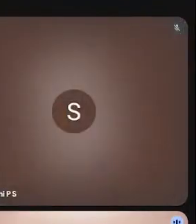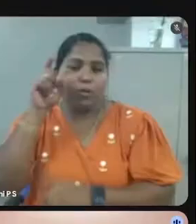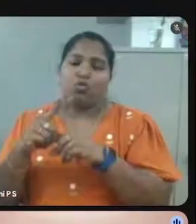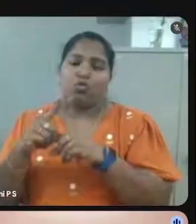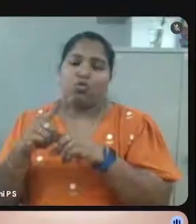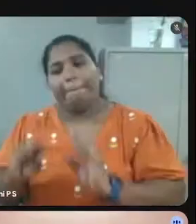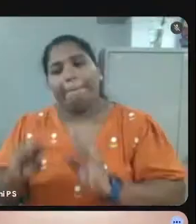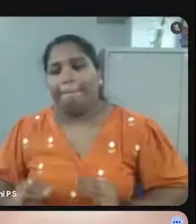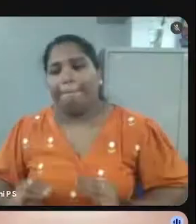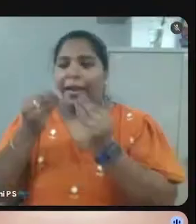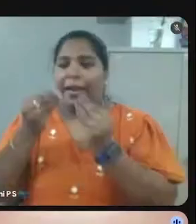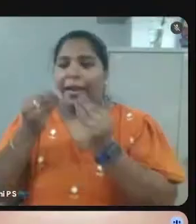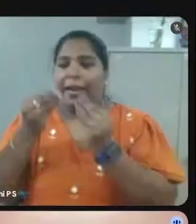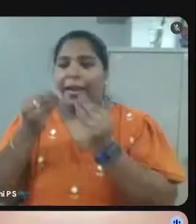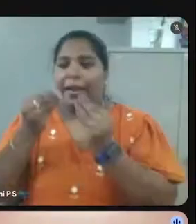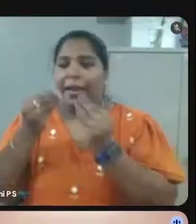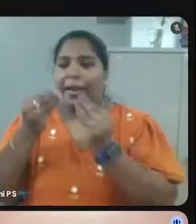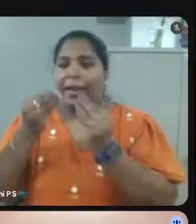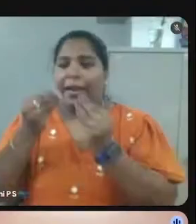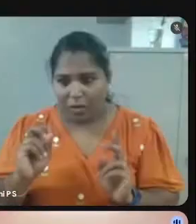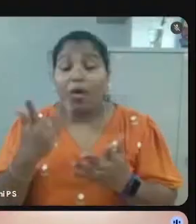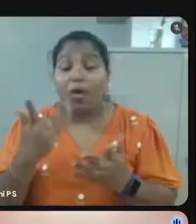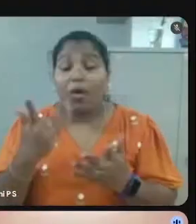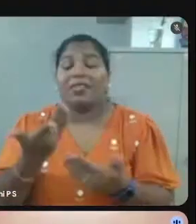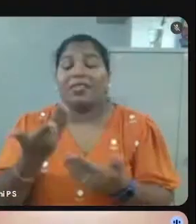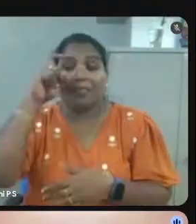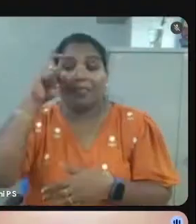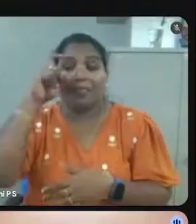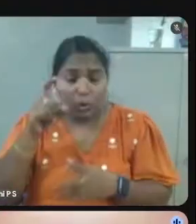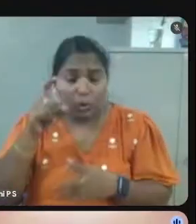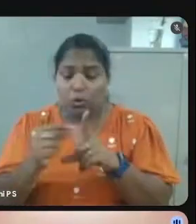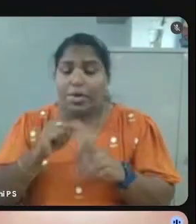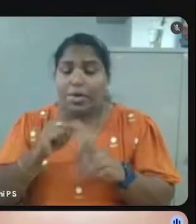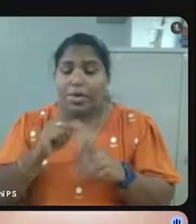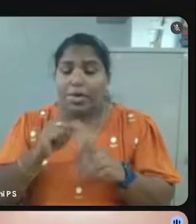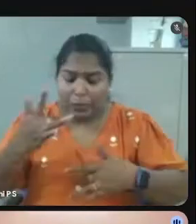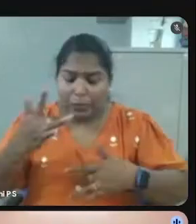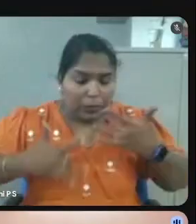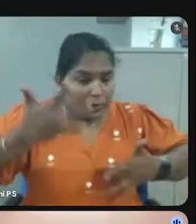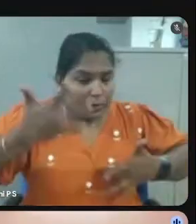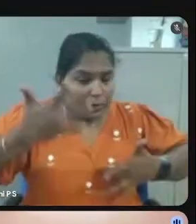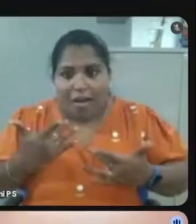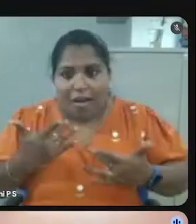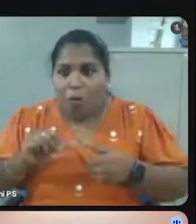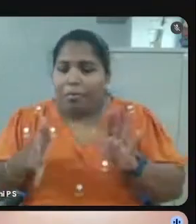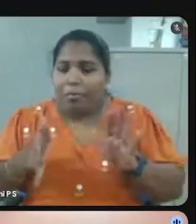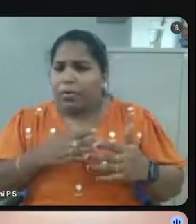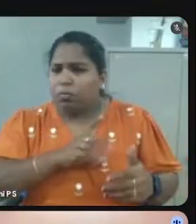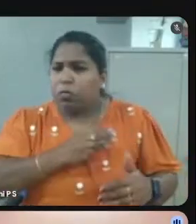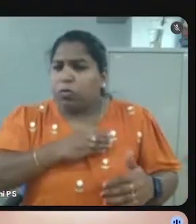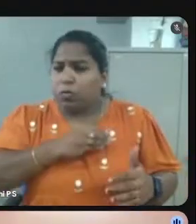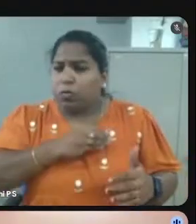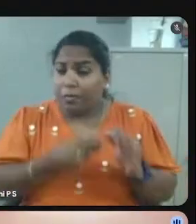പോവുകയാണെങ്കിൽ പ്രശ്നമില്ലായിരിക്കാം. കാരണം ഈ സെക്ഷുവൽ എക്സൈറ്റ്മെന്റ് സ്റ്റേജിൽ ഹാർട്ട് റേറ്റ് കൂടുക അങ്ങനെയുള്ള കുറച്ച് കാര്യങ്ങൾ സാർ മെൻഷൻ ചെയ്തിരുന്നല്ലോ.